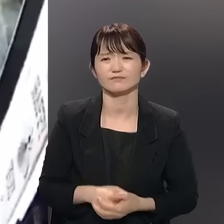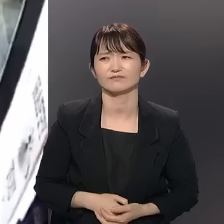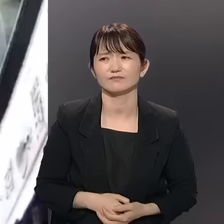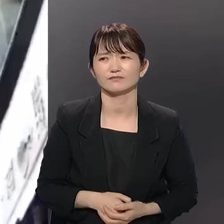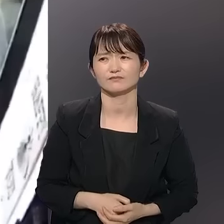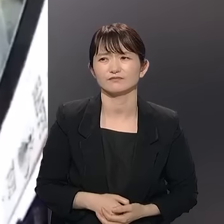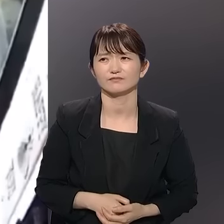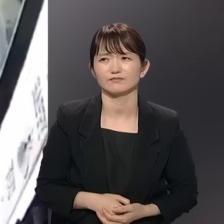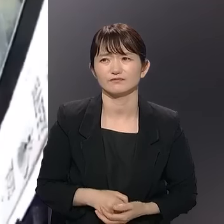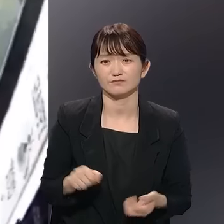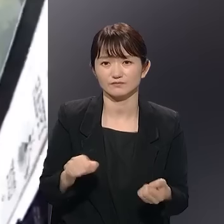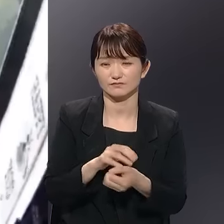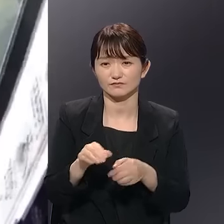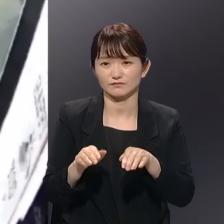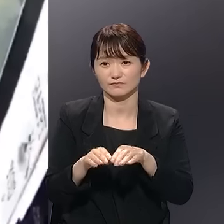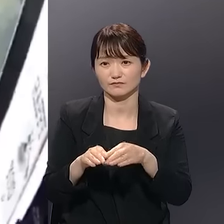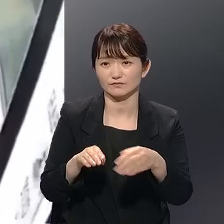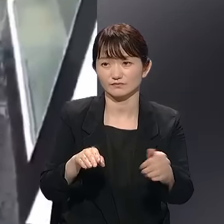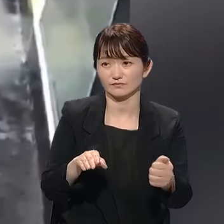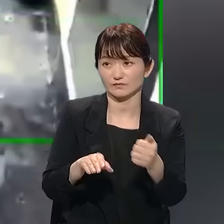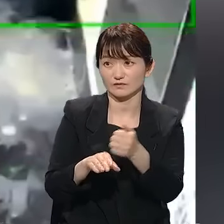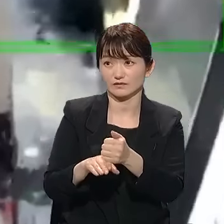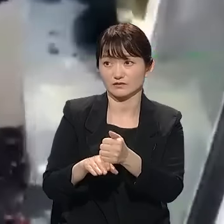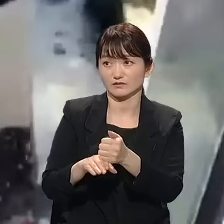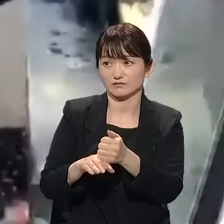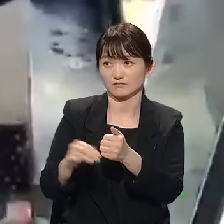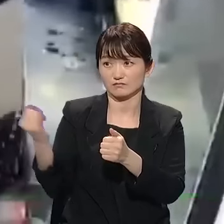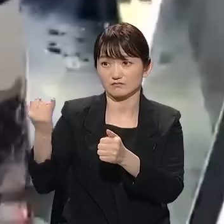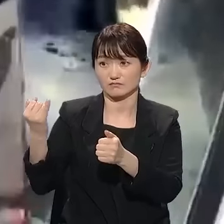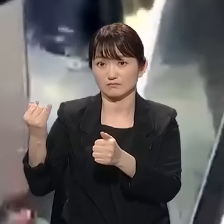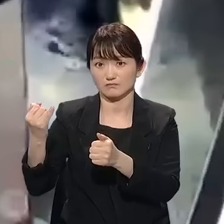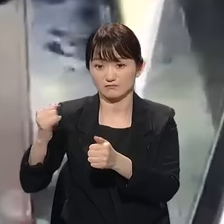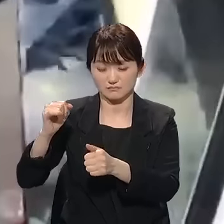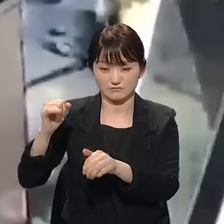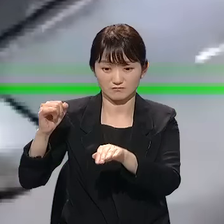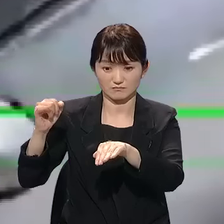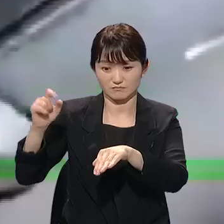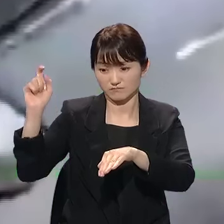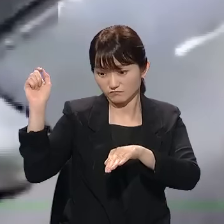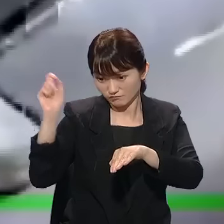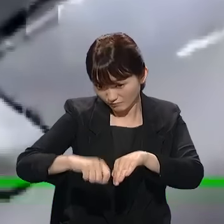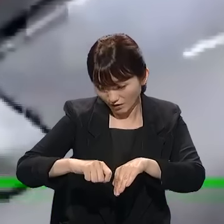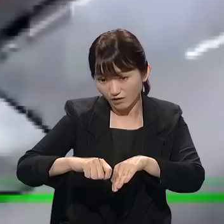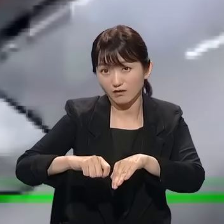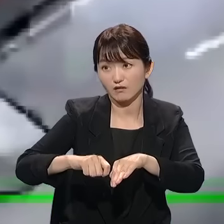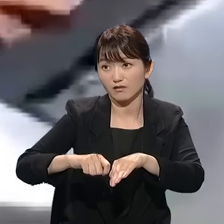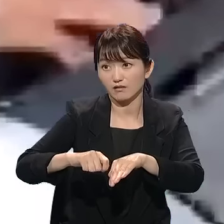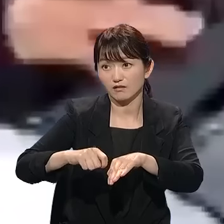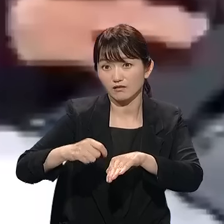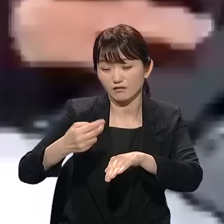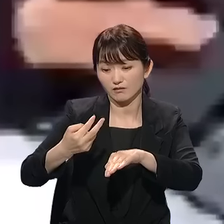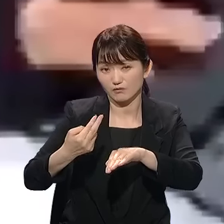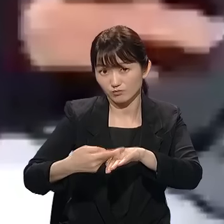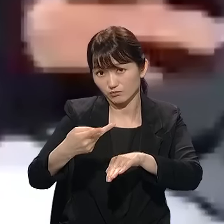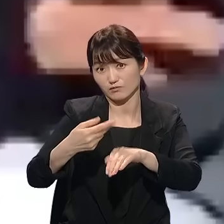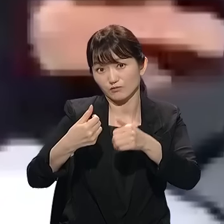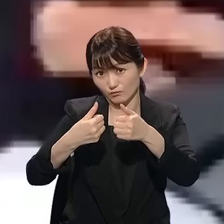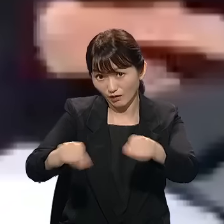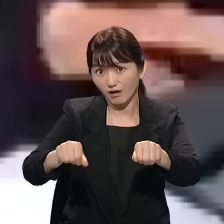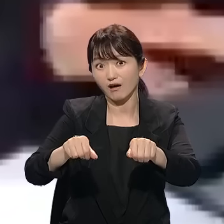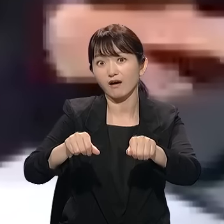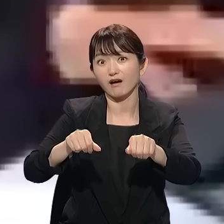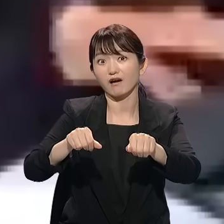실컷 난동을 부리고 다시 차를 타려는 이때 여성 직원이 망치를 들고 내 몸을 내밀어 차량 앞유리를 쾅 하고